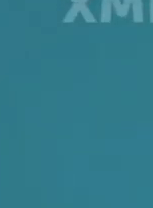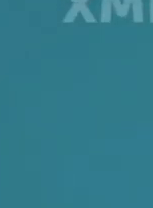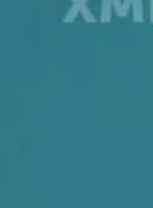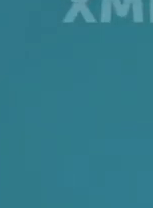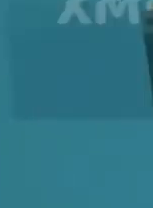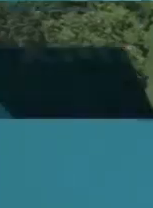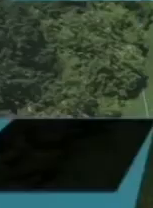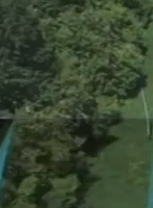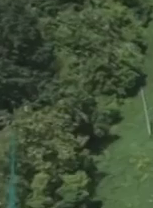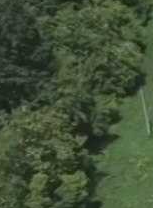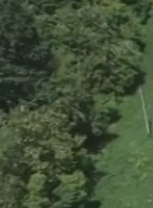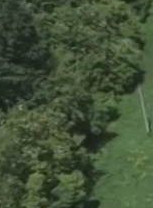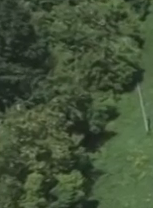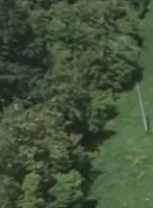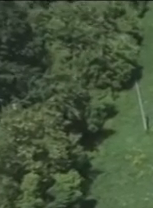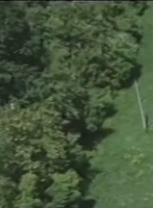Дякую.